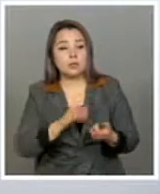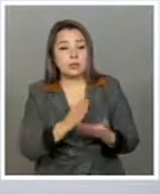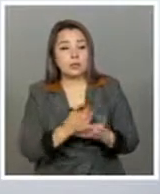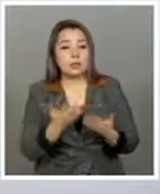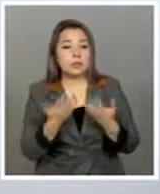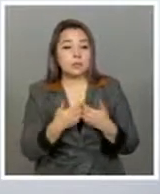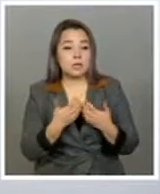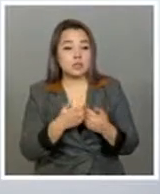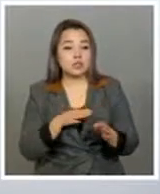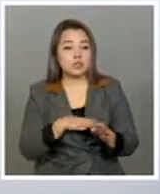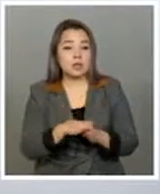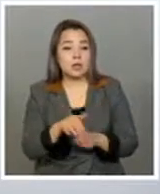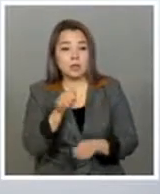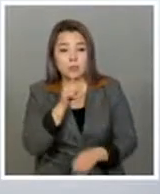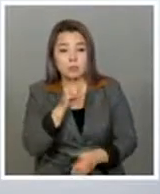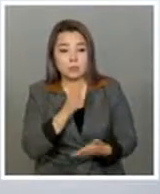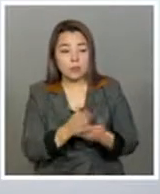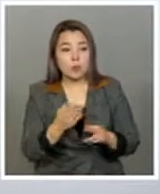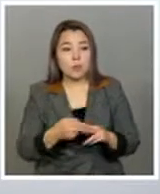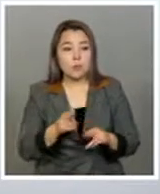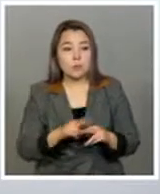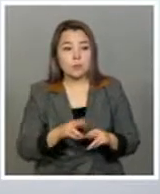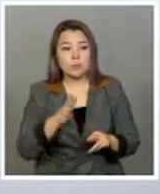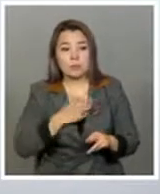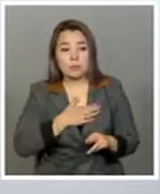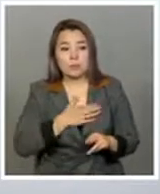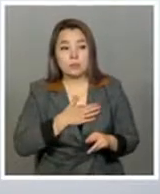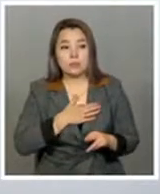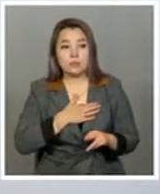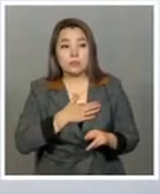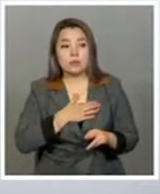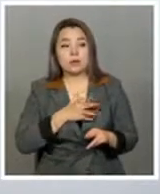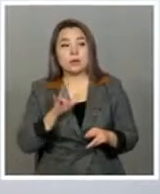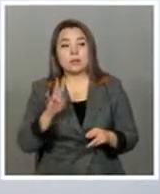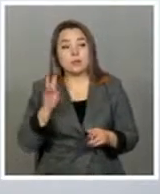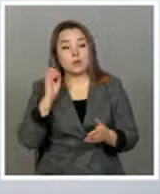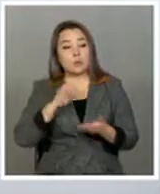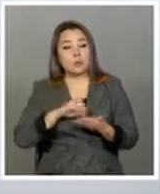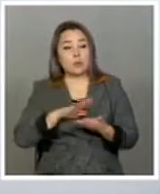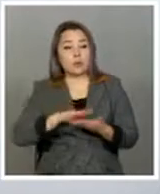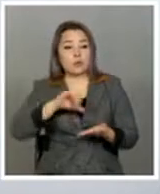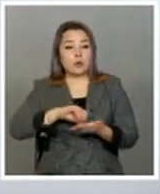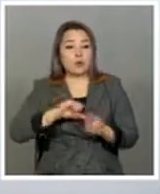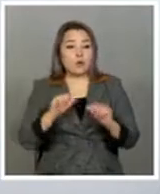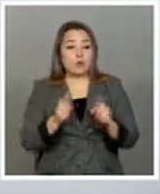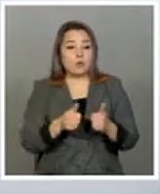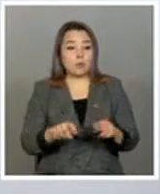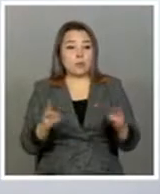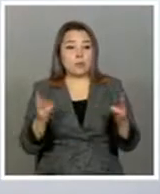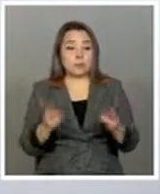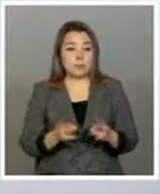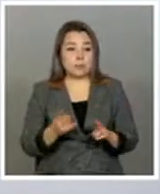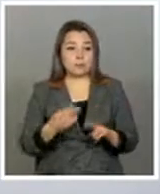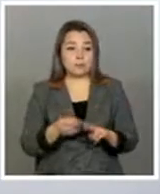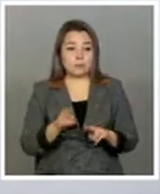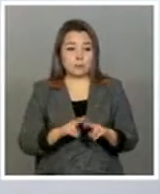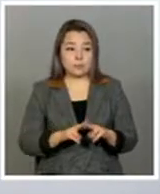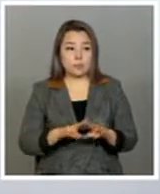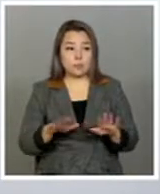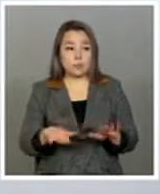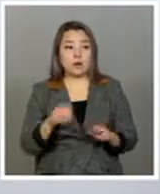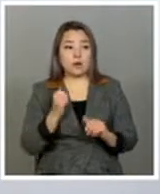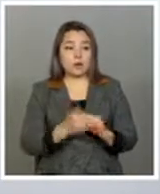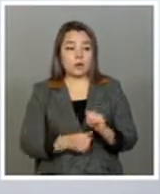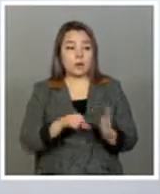есепті шығарамыз. Ол үшін бізге n-ші мүшесінің формуласы керек. Яғни осындағы